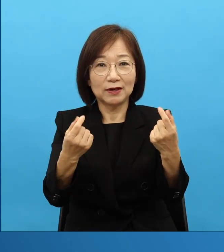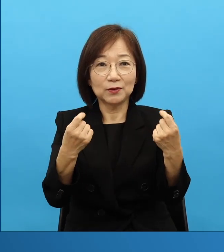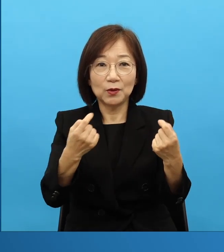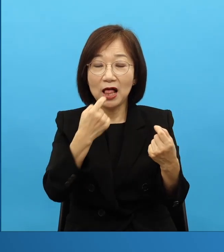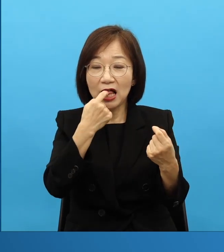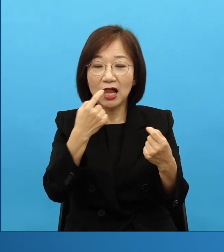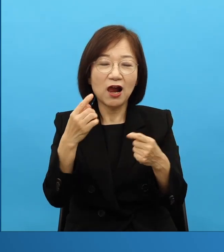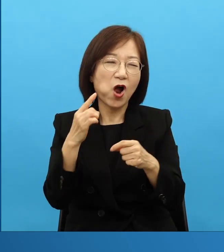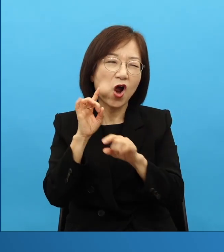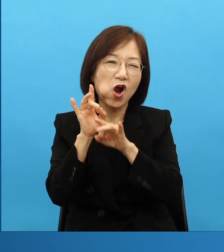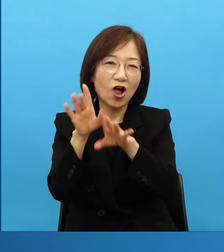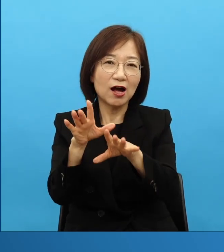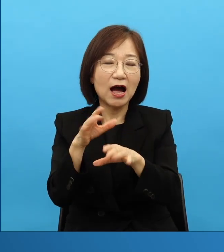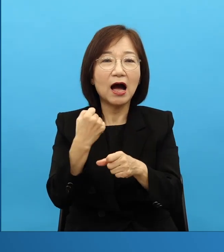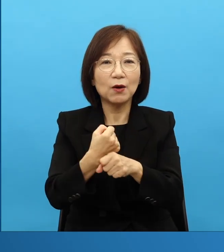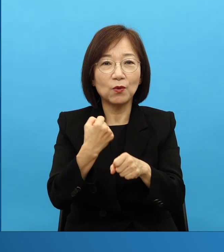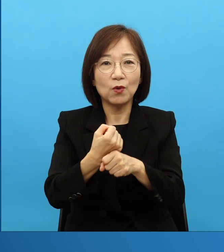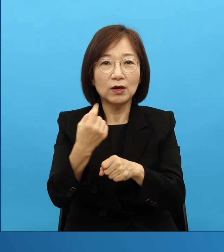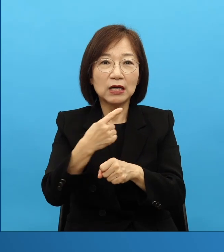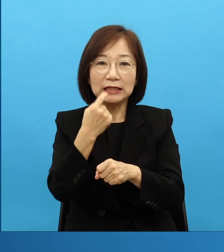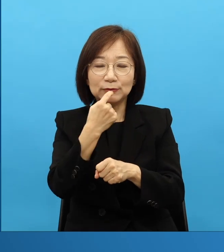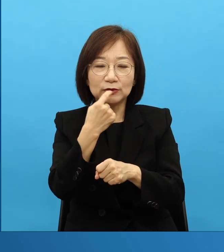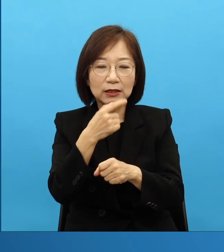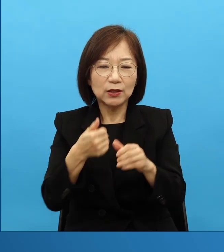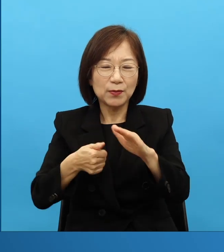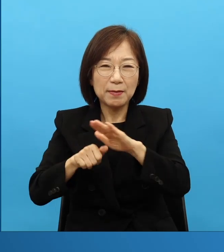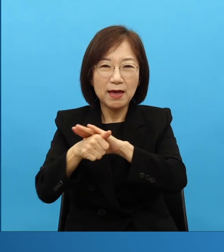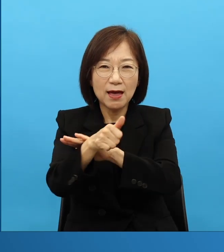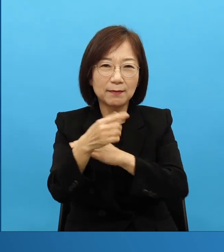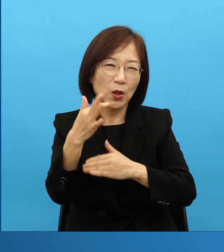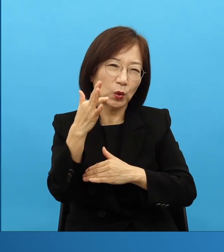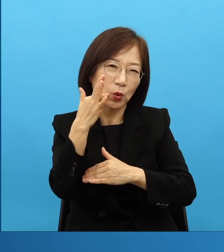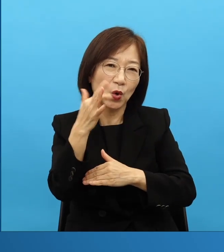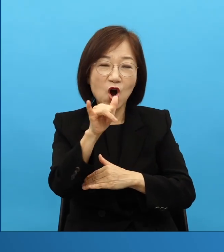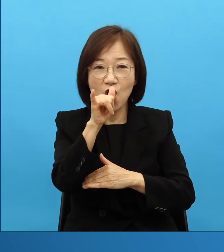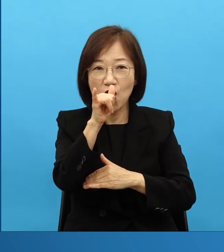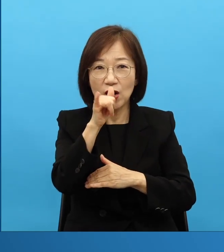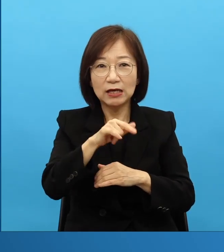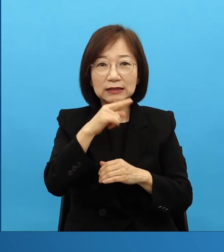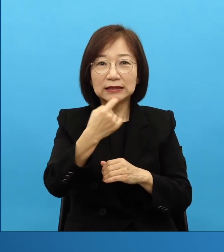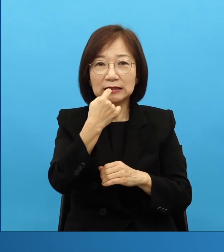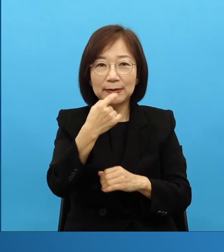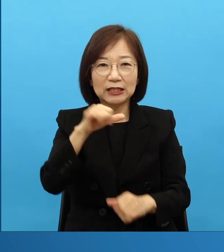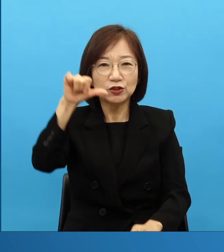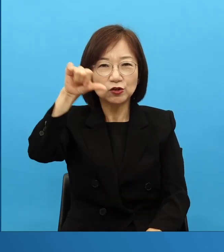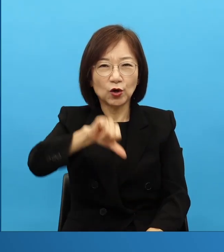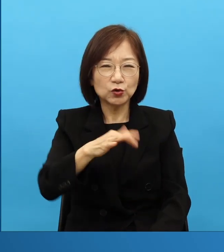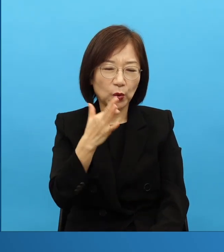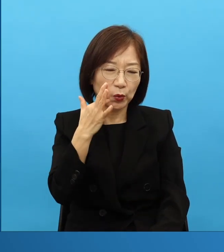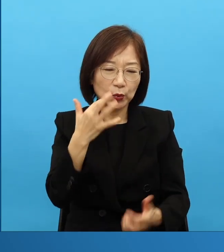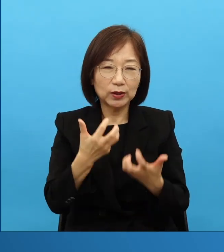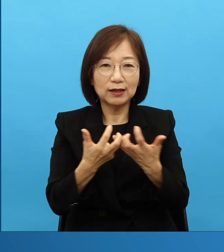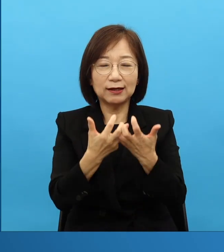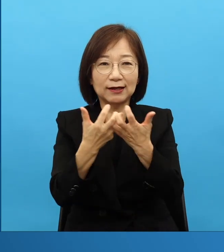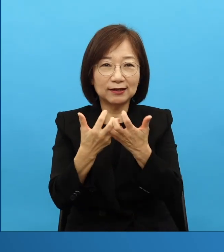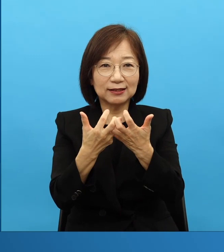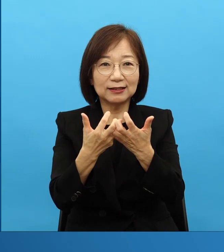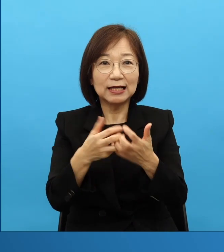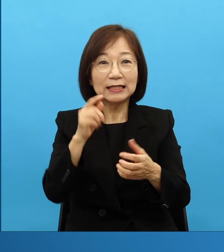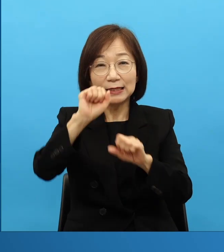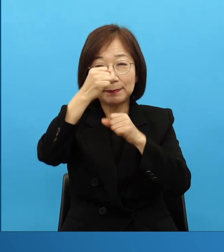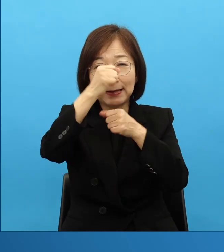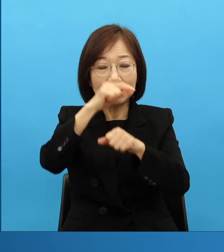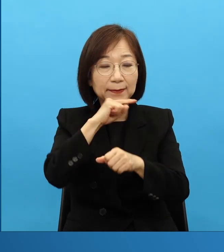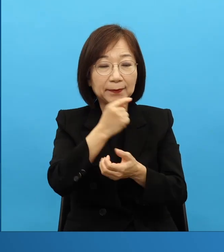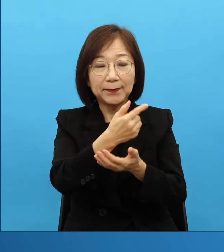그 혀로는 속임을 일삼으며 그 입술에는 독사의 독이 있고 그 입에는 저주와 악독이